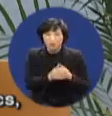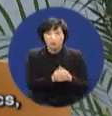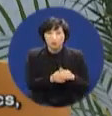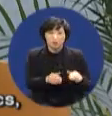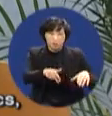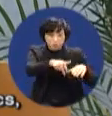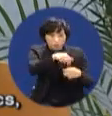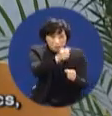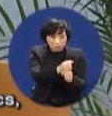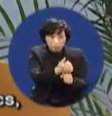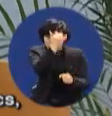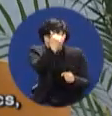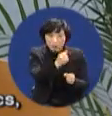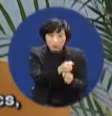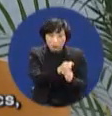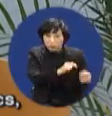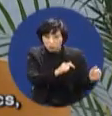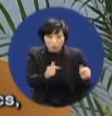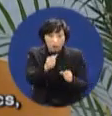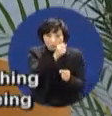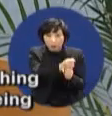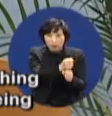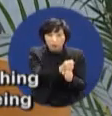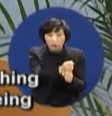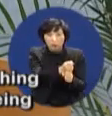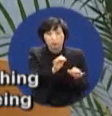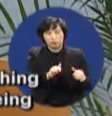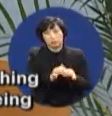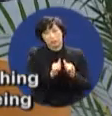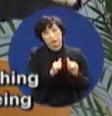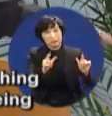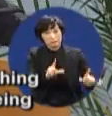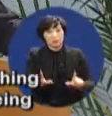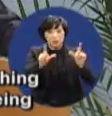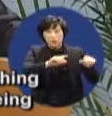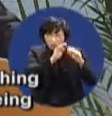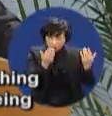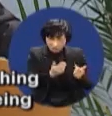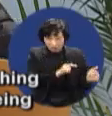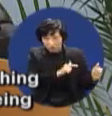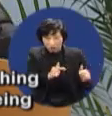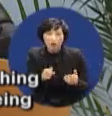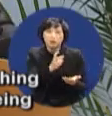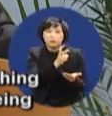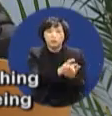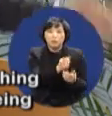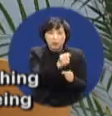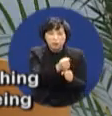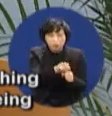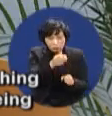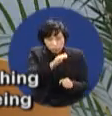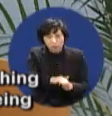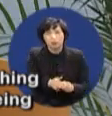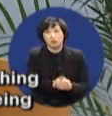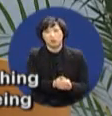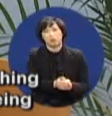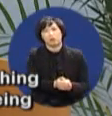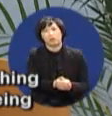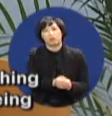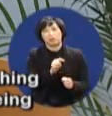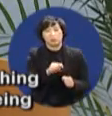만들고 도덕을 만들고 윤리를 만들고 인간이 살아가는 룰을 만들고 법을 만들고 별짓을 다